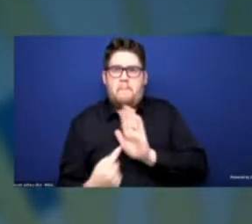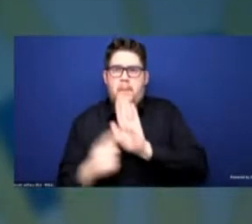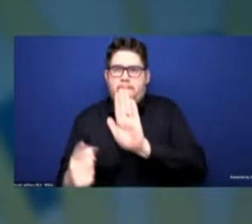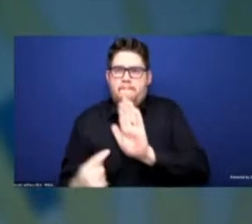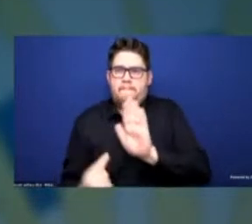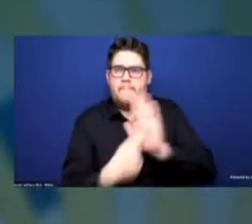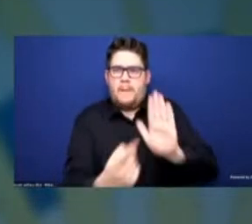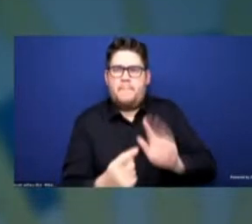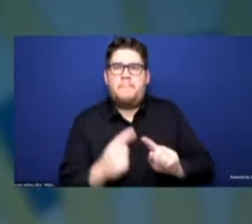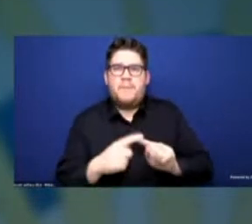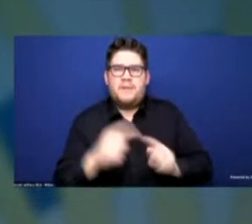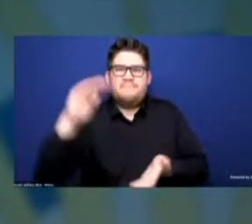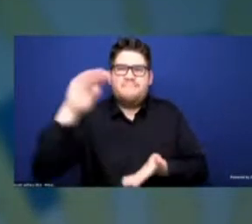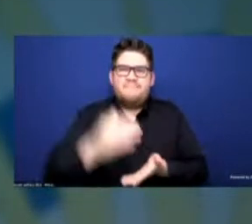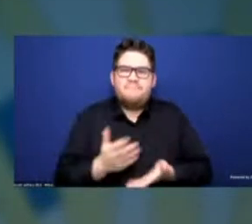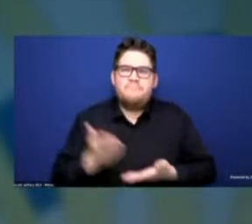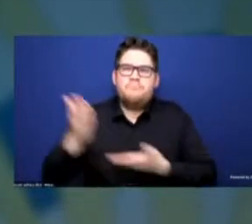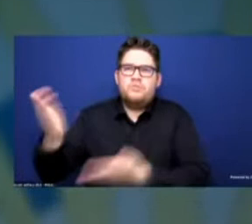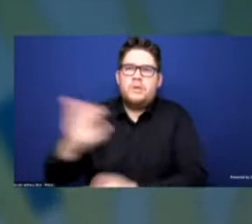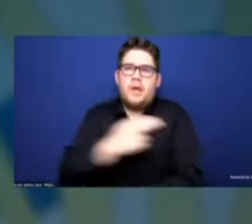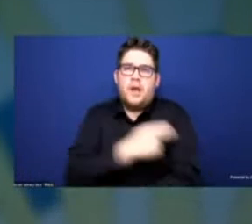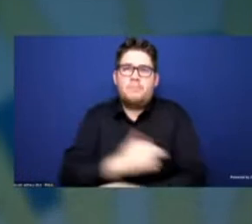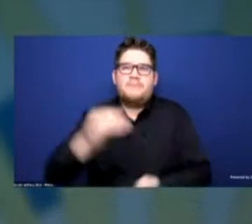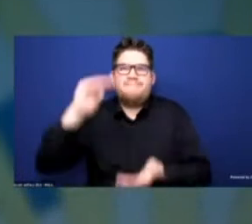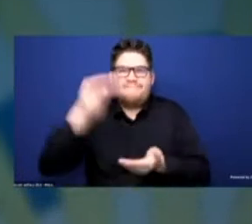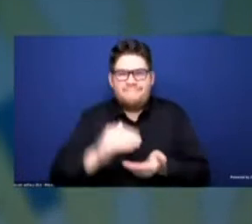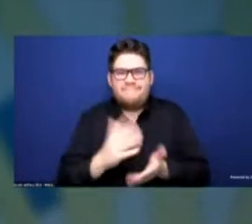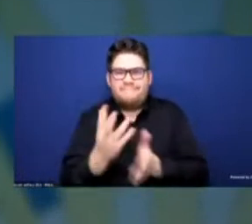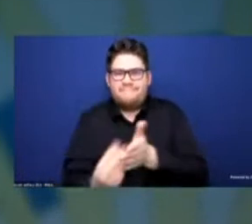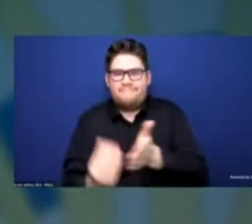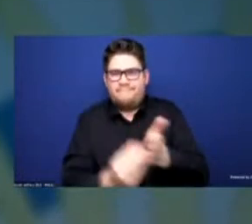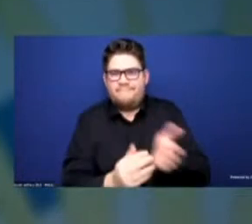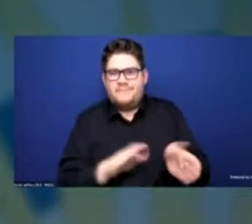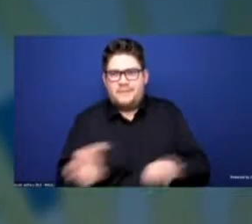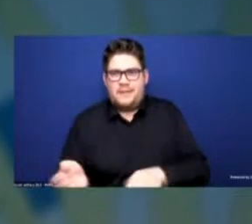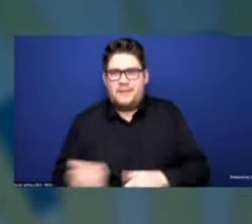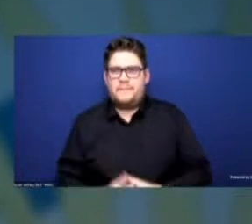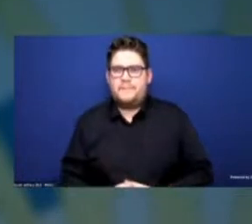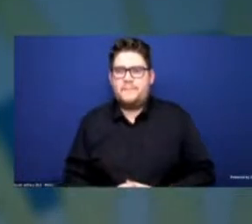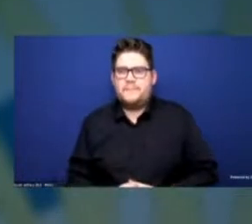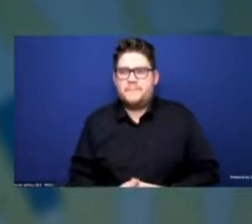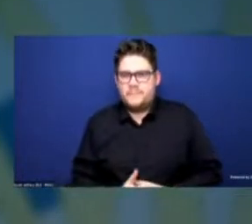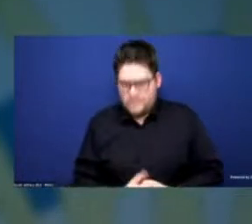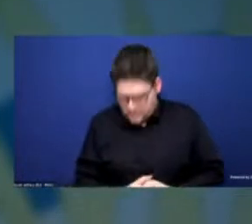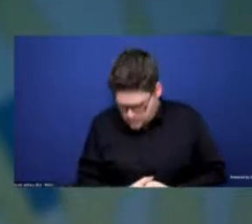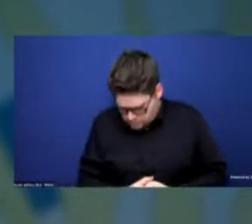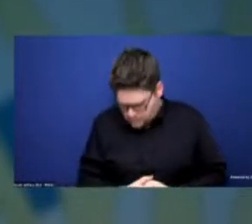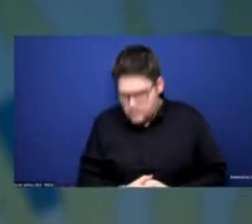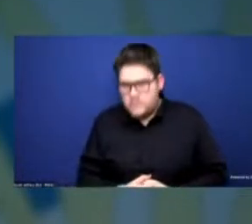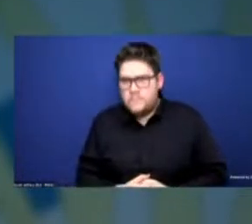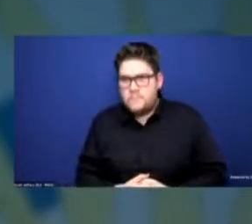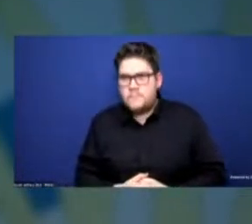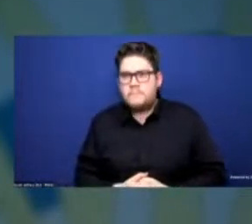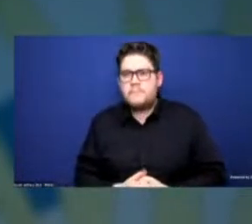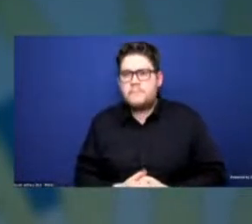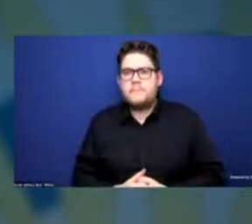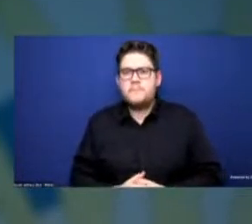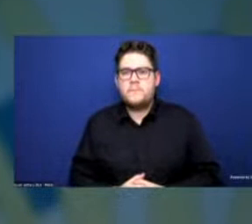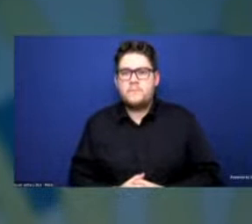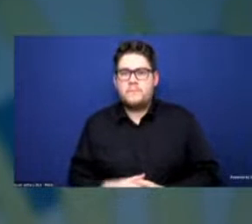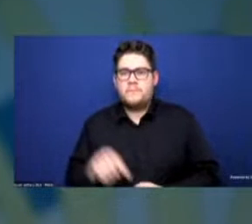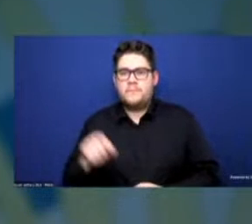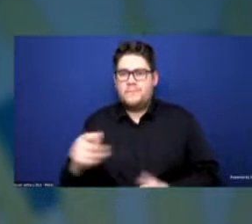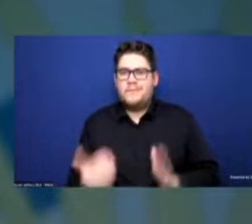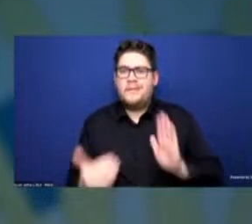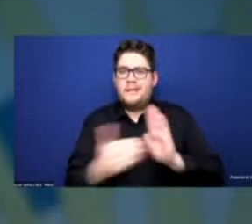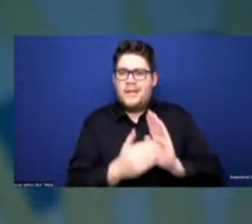Shows that we are seeing 这个也是年龄分布的这个住院以及死亡。这个今年1月到4月